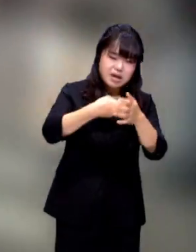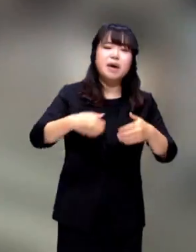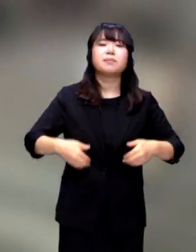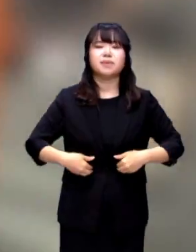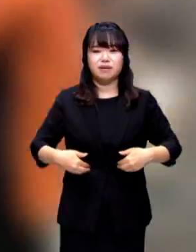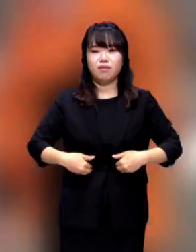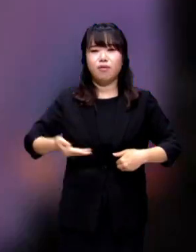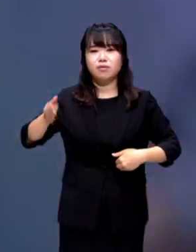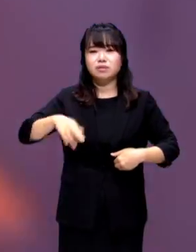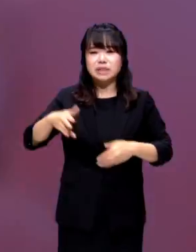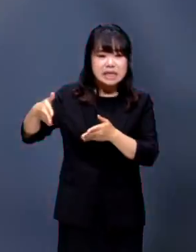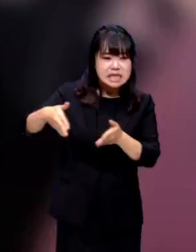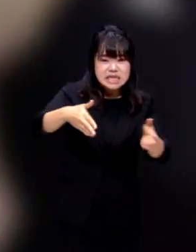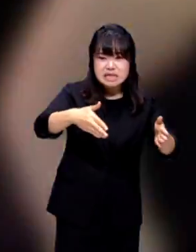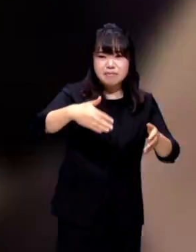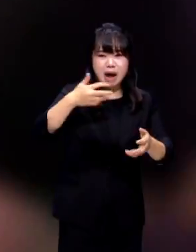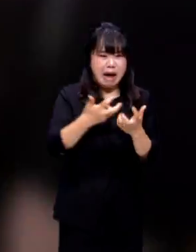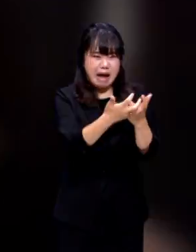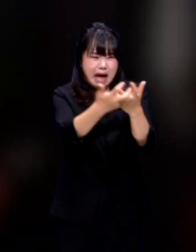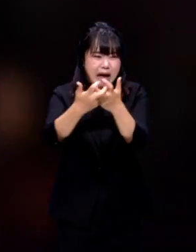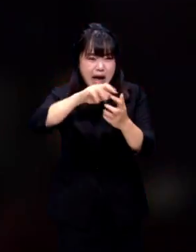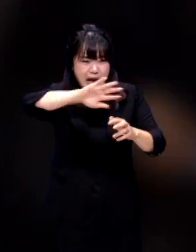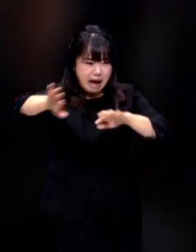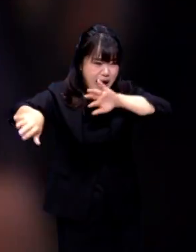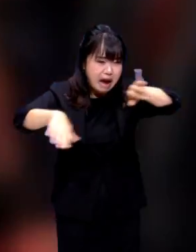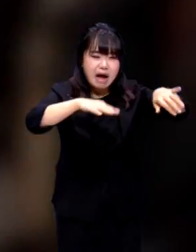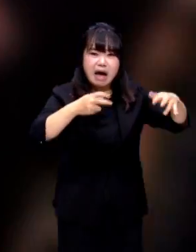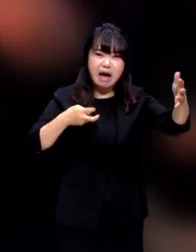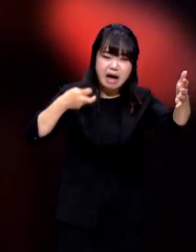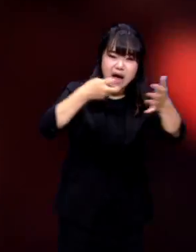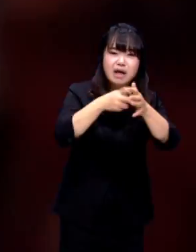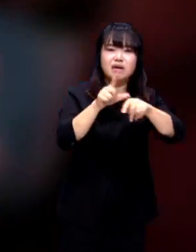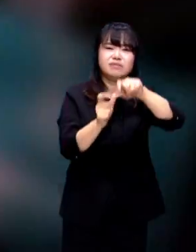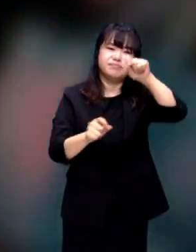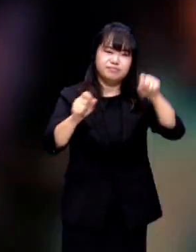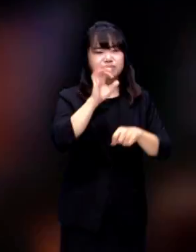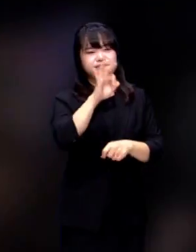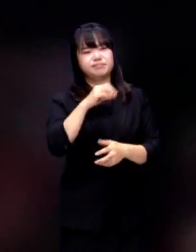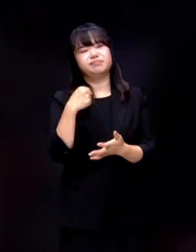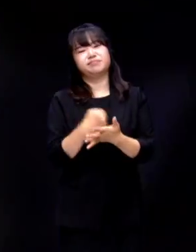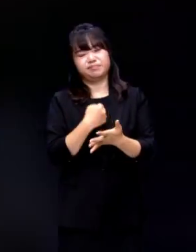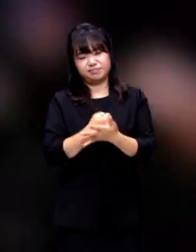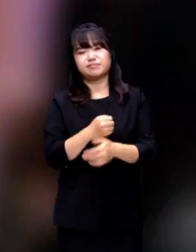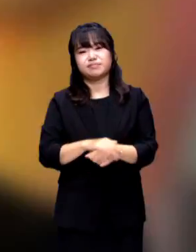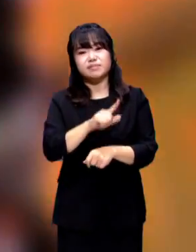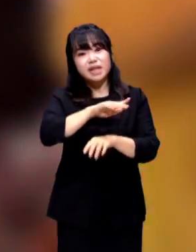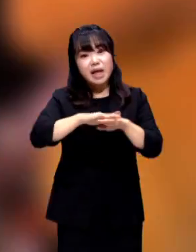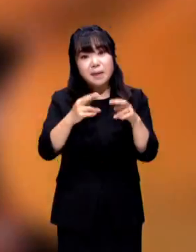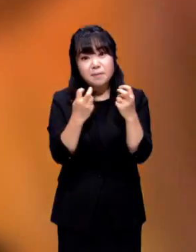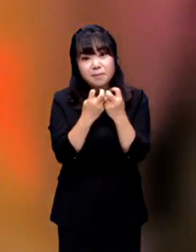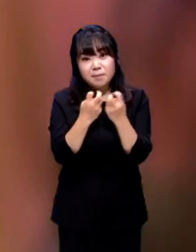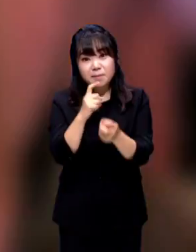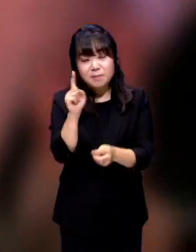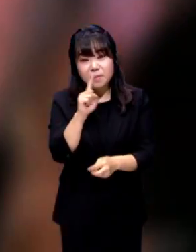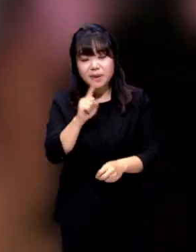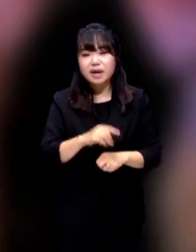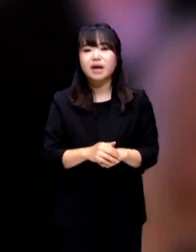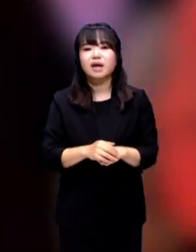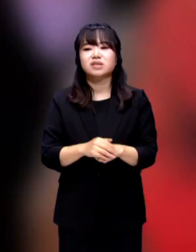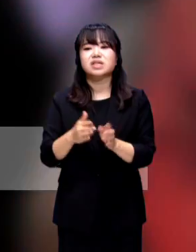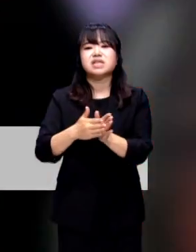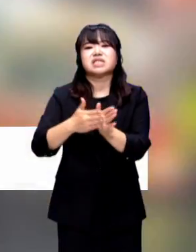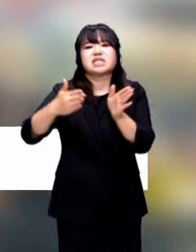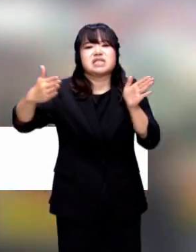저희 공간 확보가 안 됐기 때문에 접근로 개방을 못했다라는 게 좀 아쉬움에 남았었고요. 이를 해결하기 위해서 더